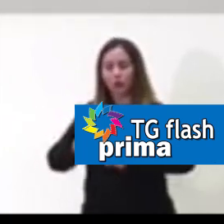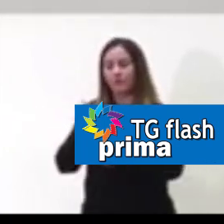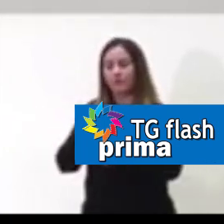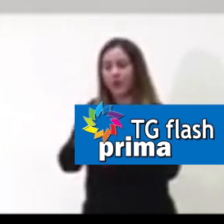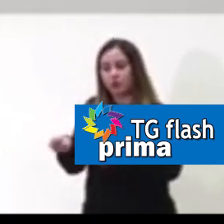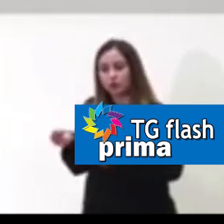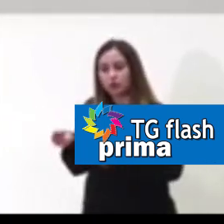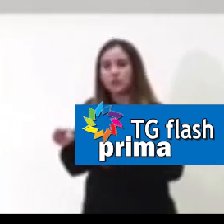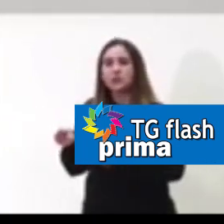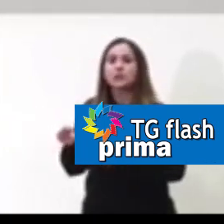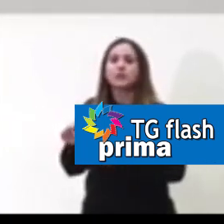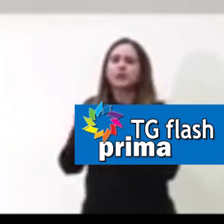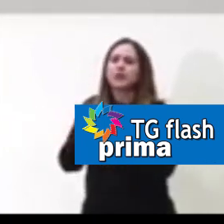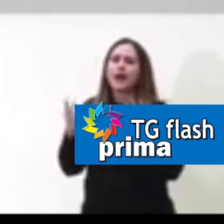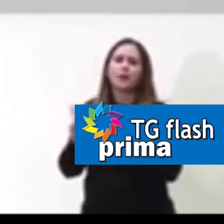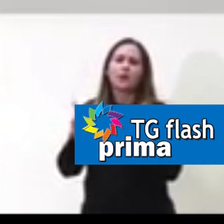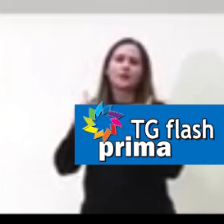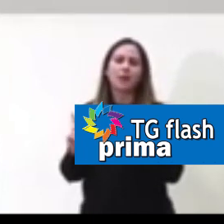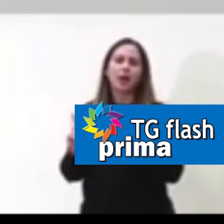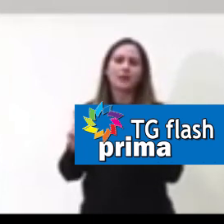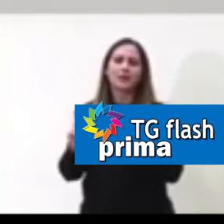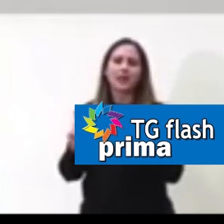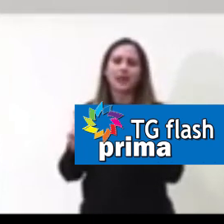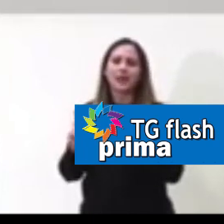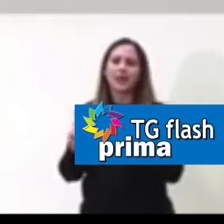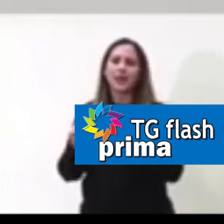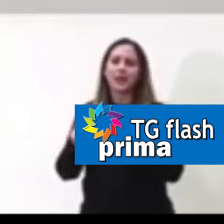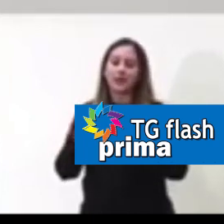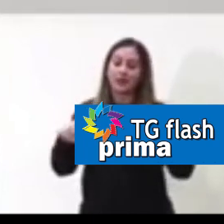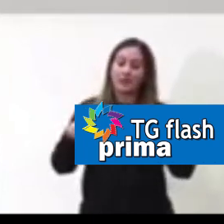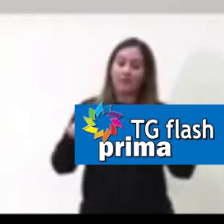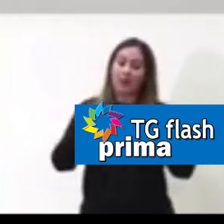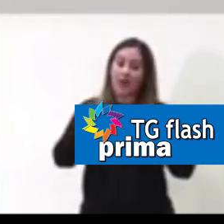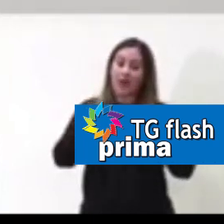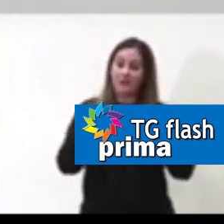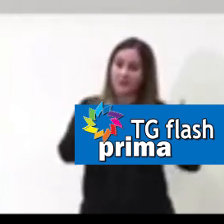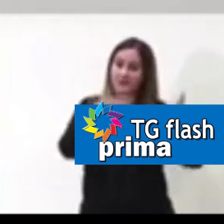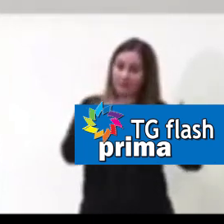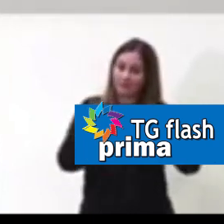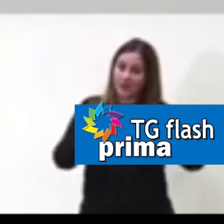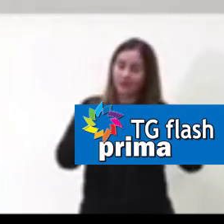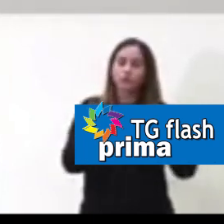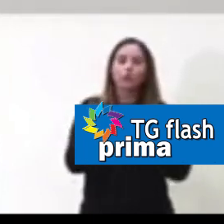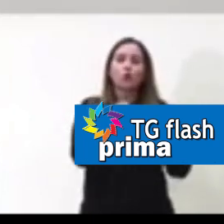Naturalmente ciò dipende da quando si finisce di vaccinare soprattutto gli operatori sanitari e